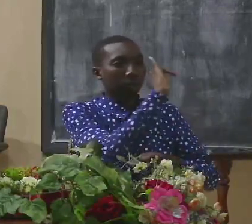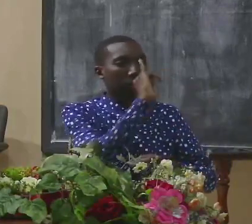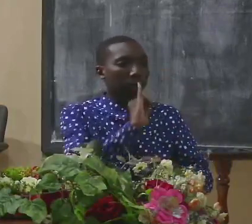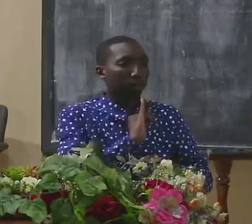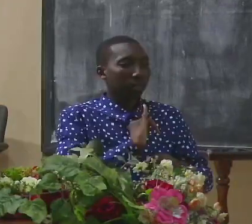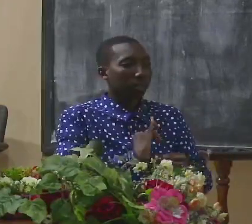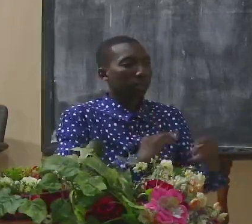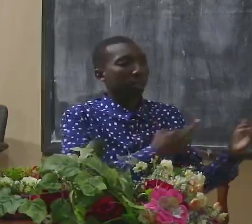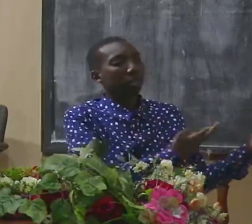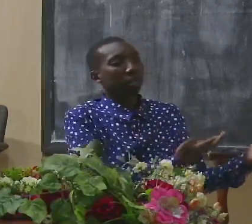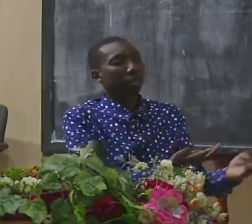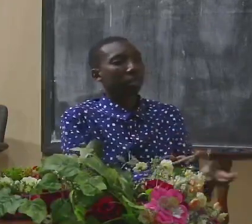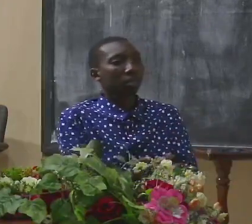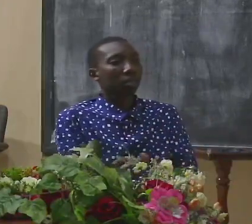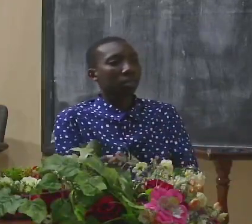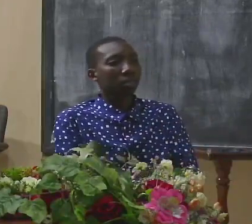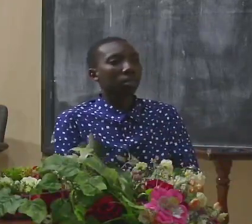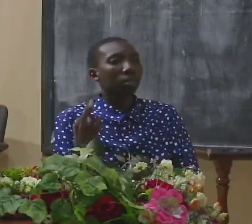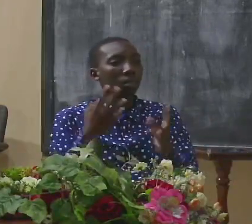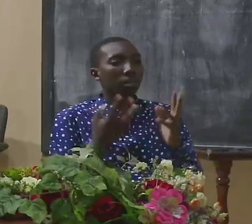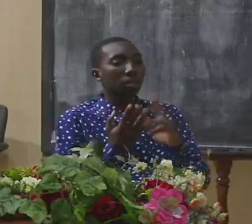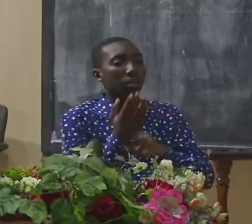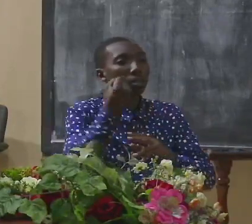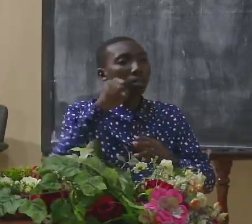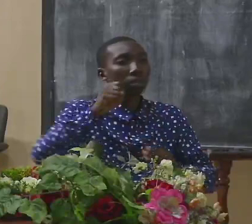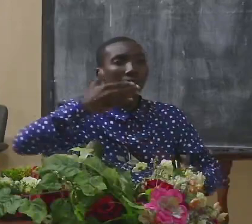niliyapokea kwa wema wake